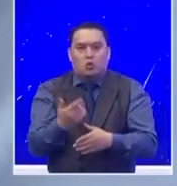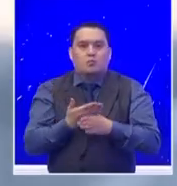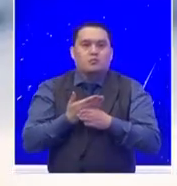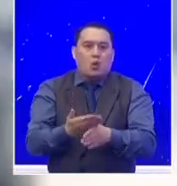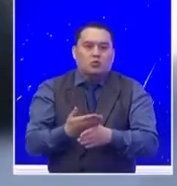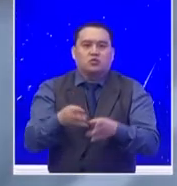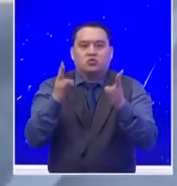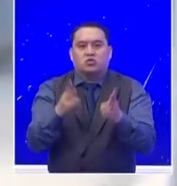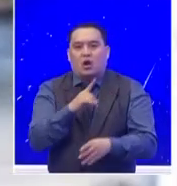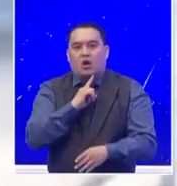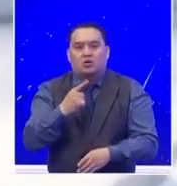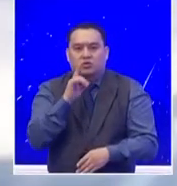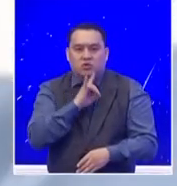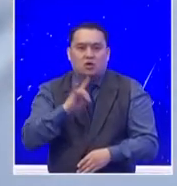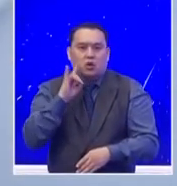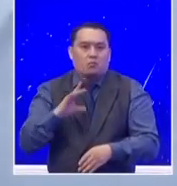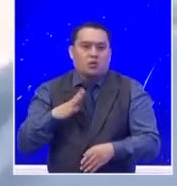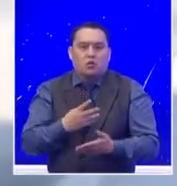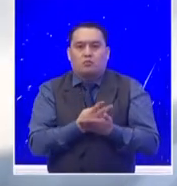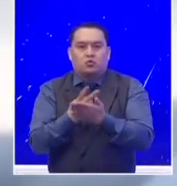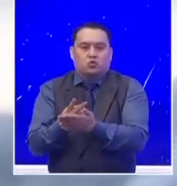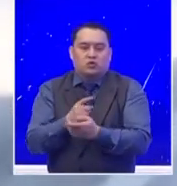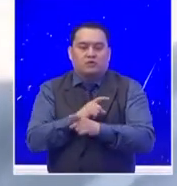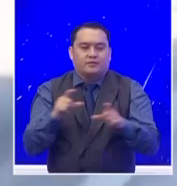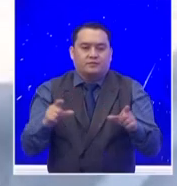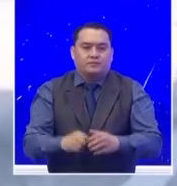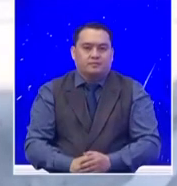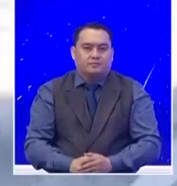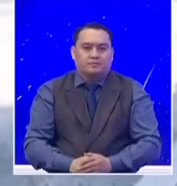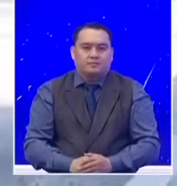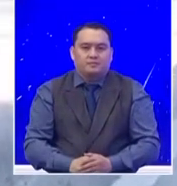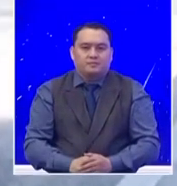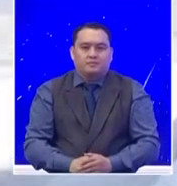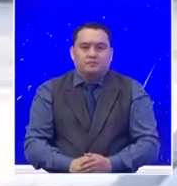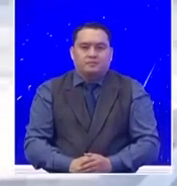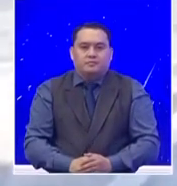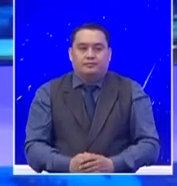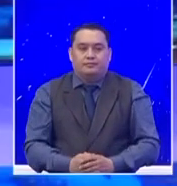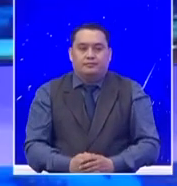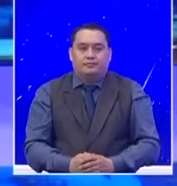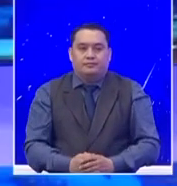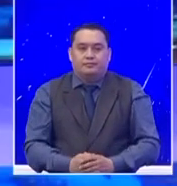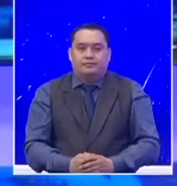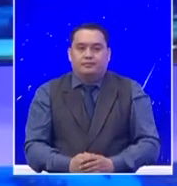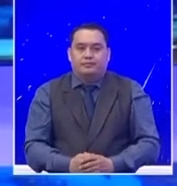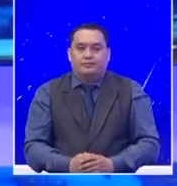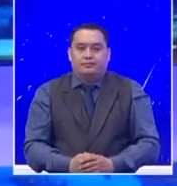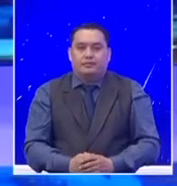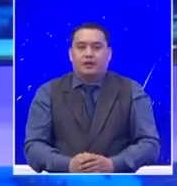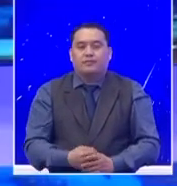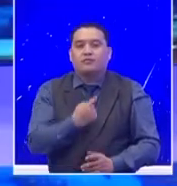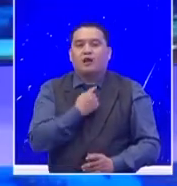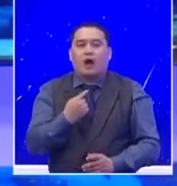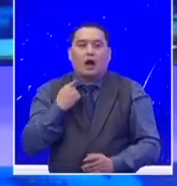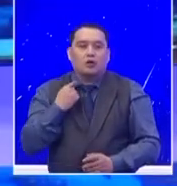помощь. Пострадавшая благополучно доставлена в медицинское учреждение. поставить на ноги.